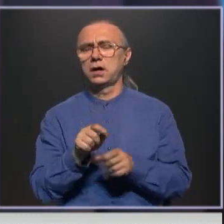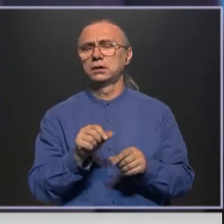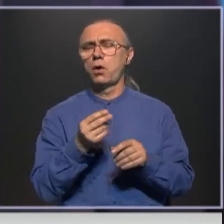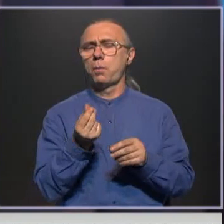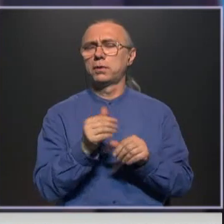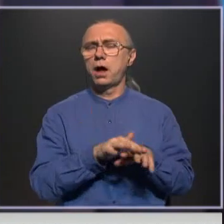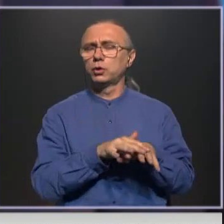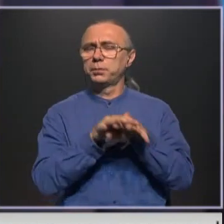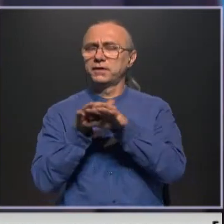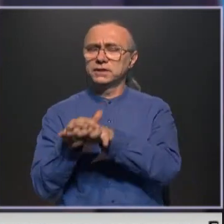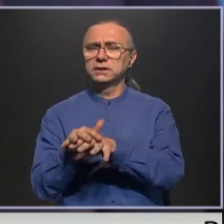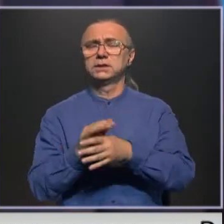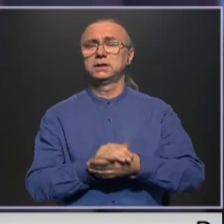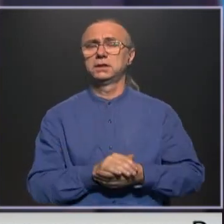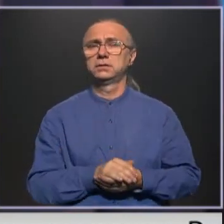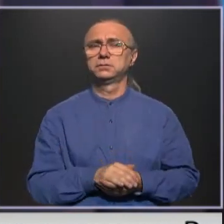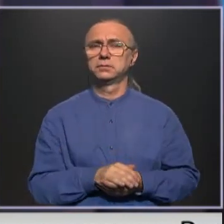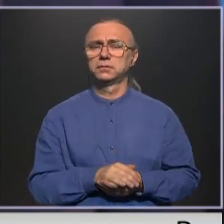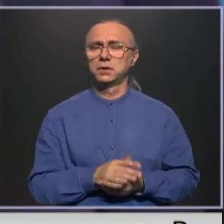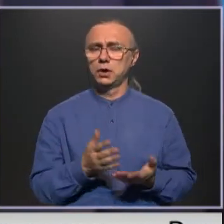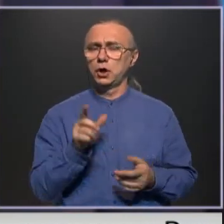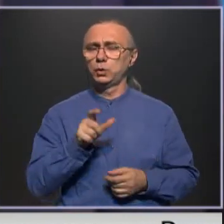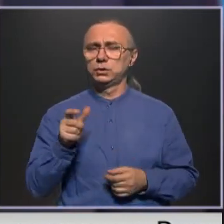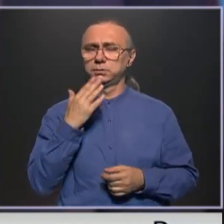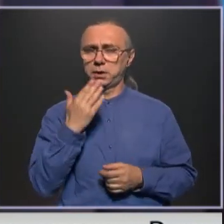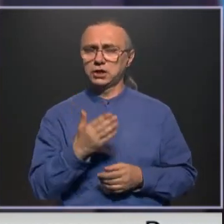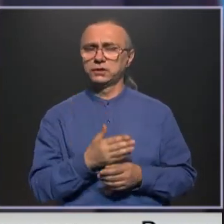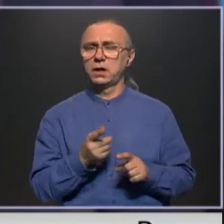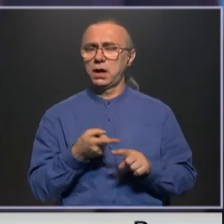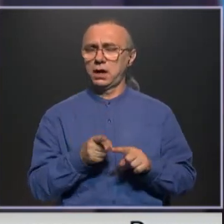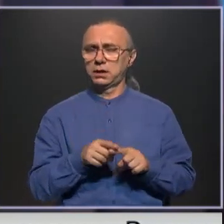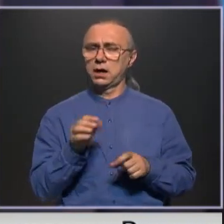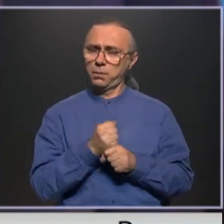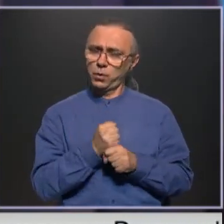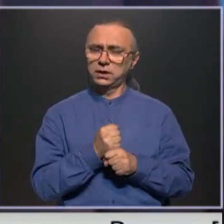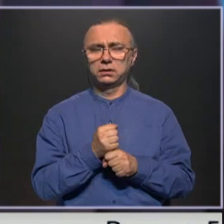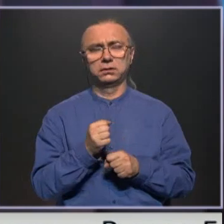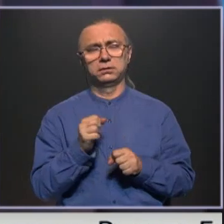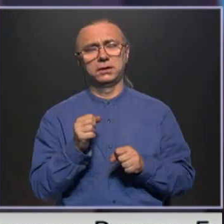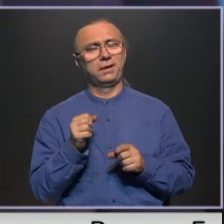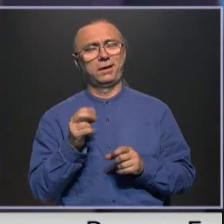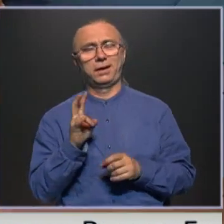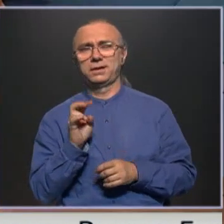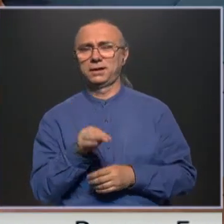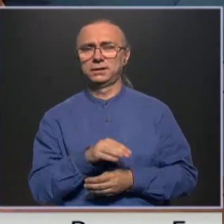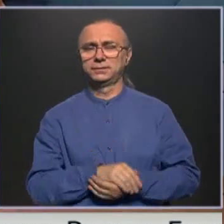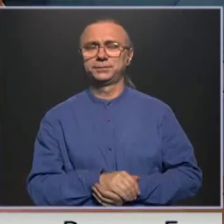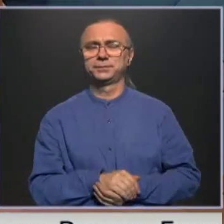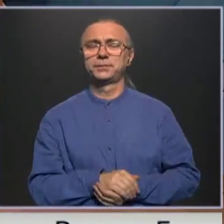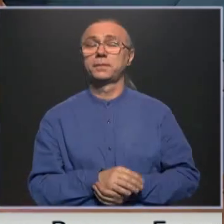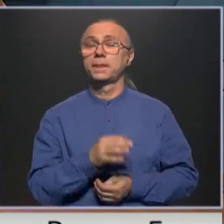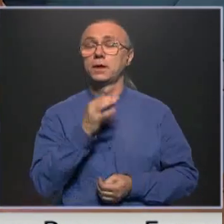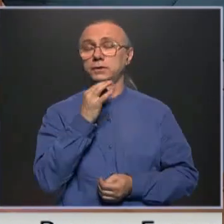сюда, и мы обязательно помолимся. Вот часто люди спрашивают, это все работает или не работает? Или лучше... Только в храм. На самом